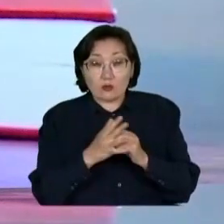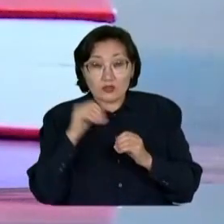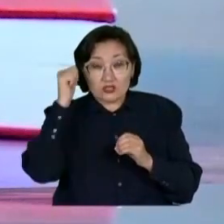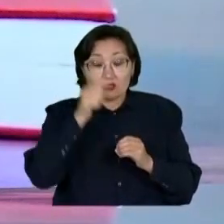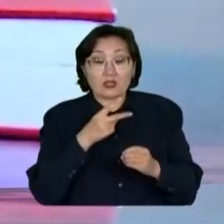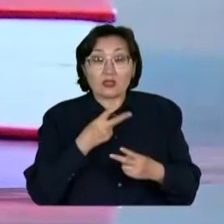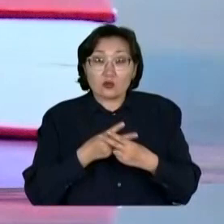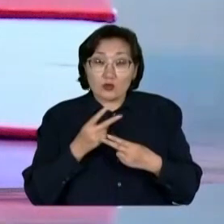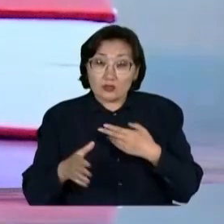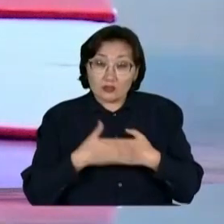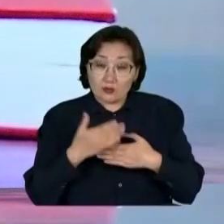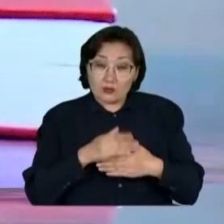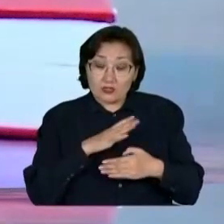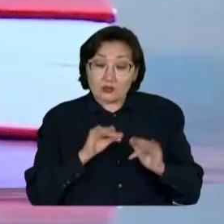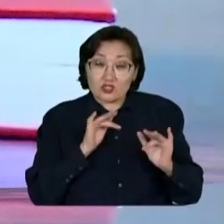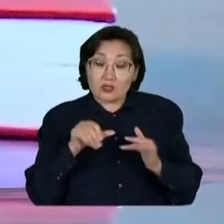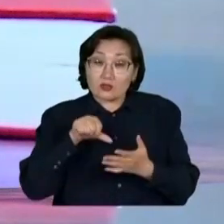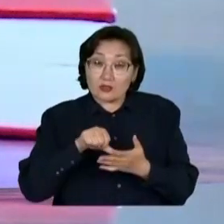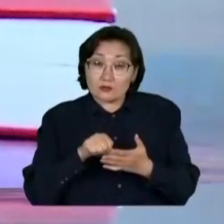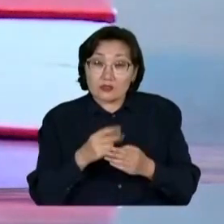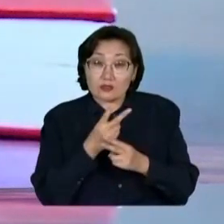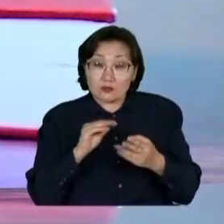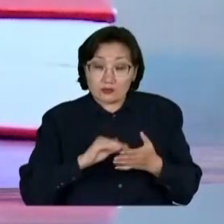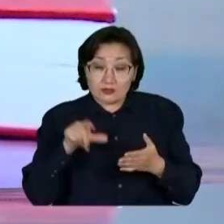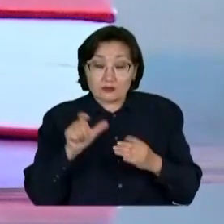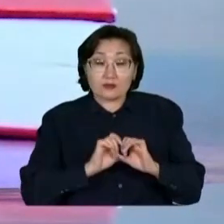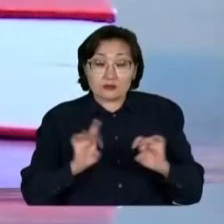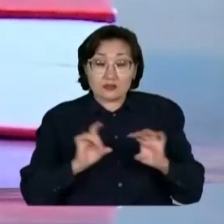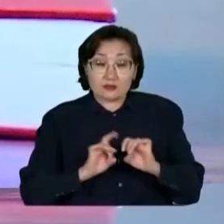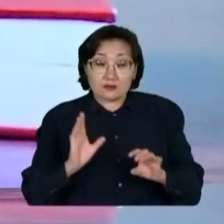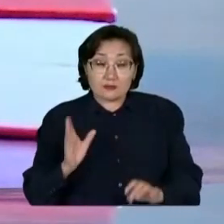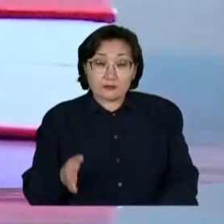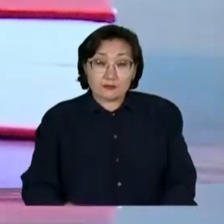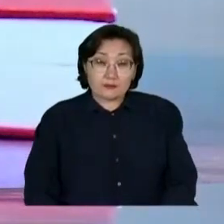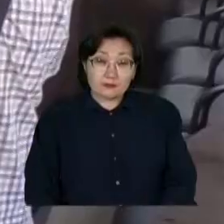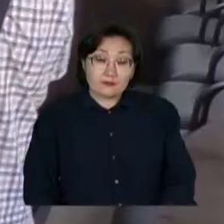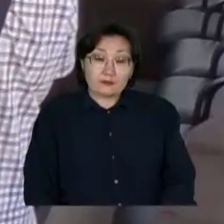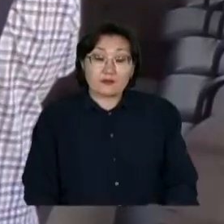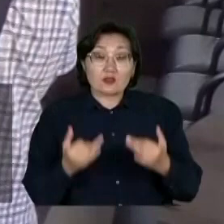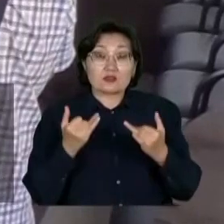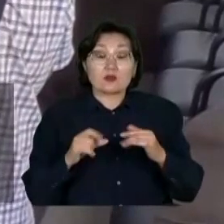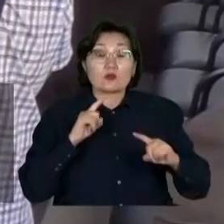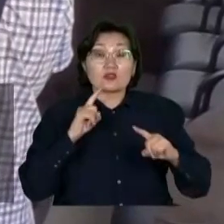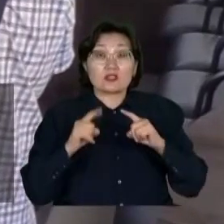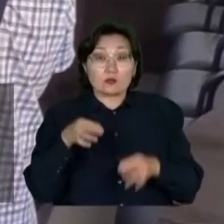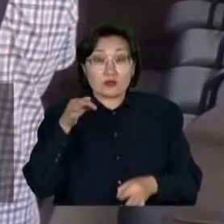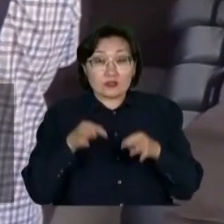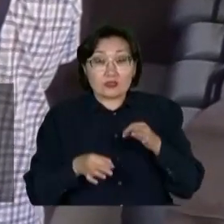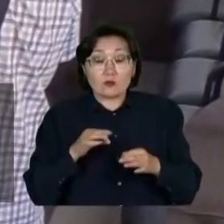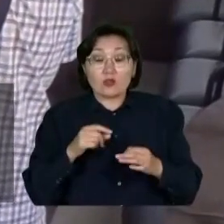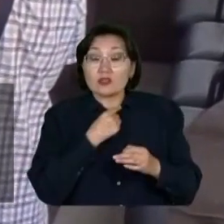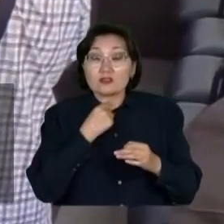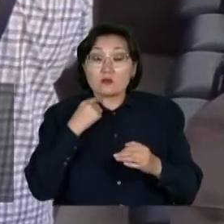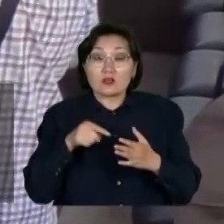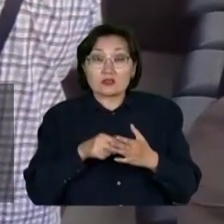бас бостандығынан айырылды. Процеске қатысып қайтқан Меруерт Сабыртай тақырыпты жалғайды. Бүгінгі отырыста сот Талдықорған қалалық